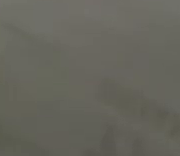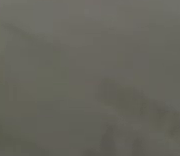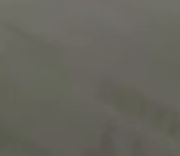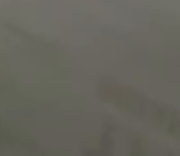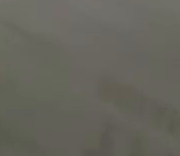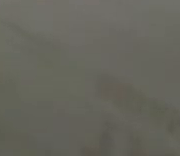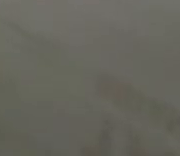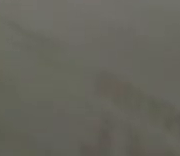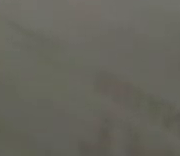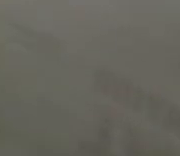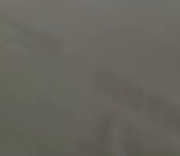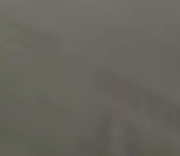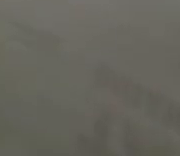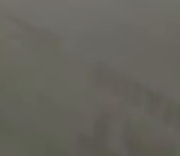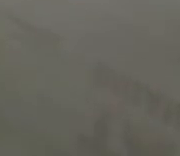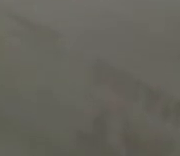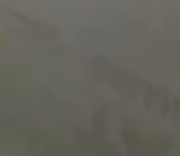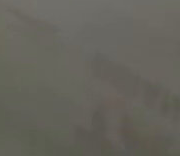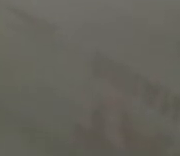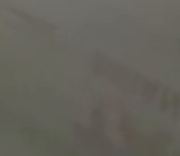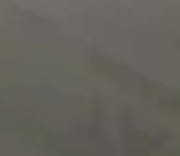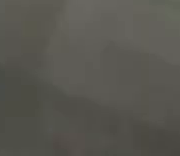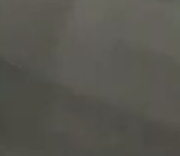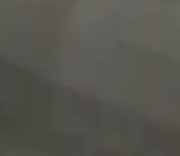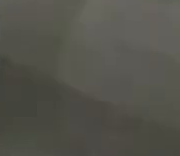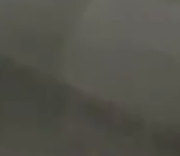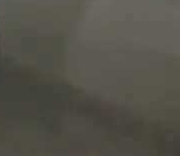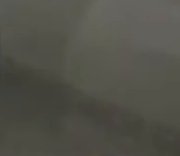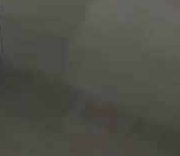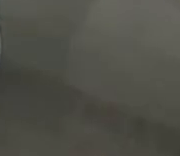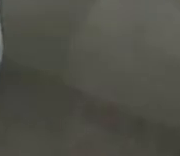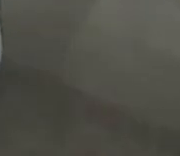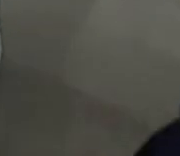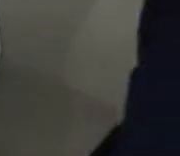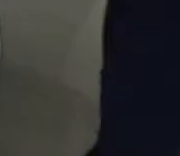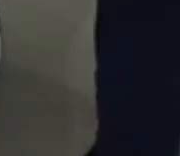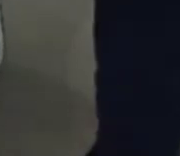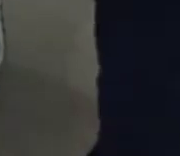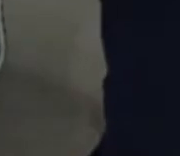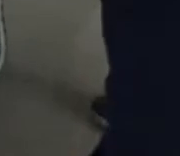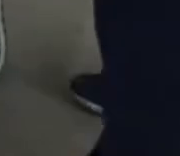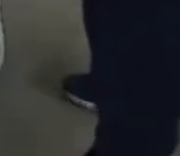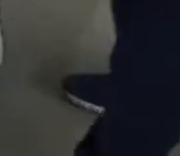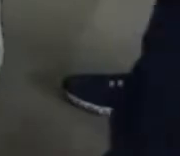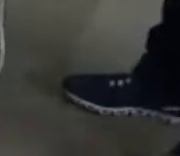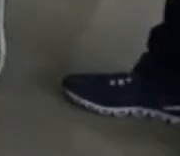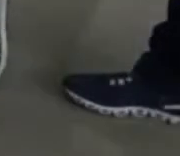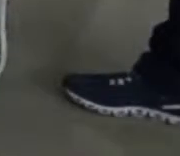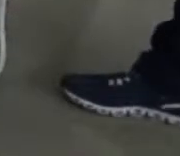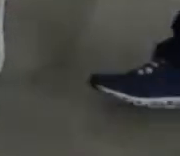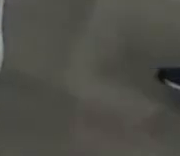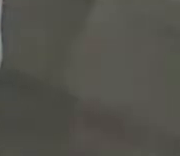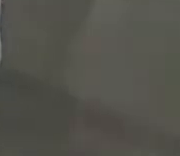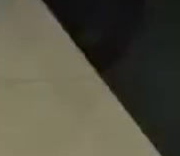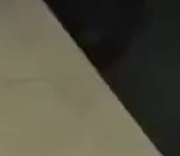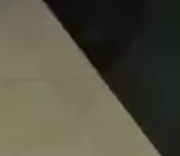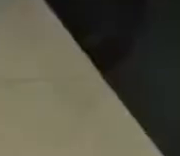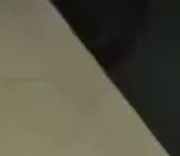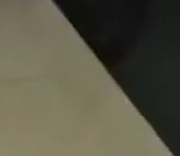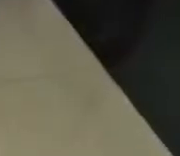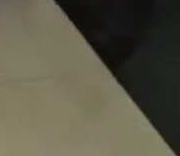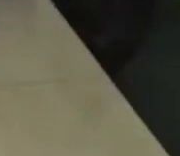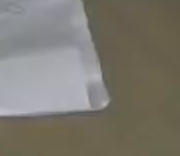guna mendapatkan sertifikasi bidang pekerjaan sosial. Saat ini sudah 14.000 orang Tagana